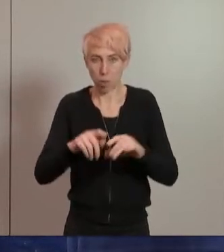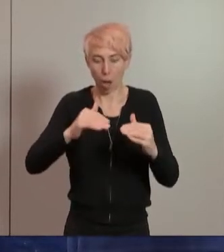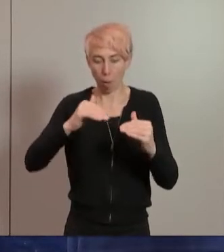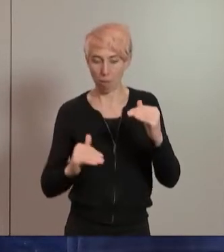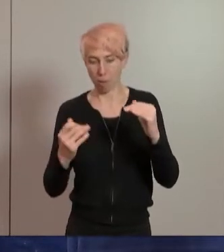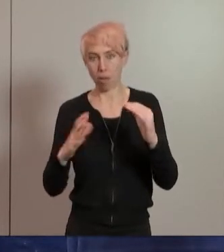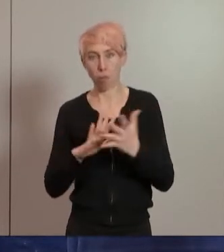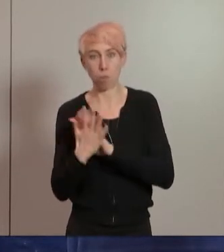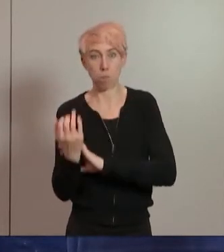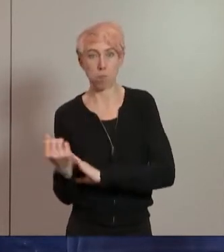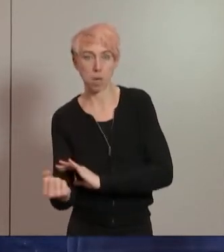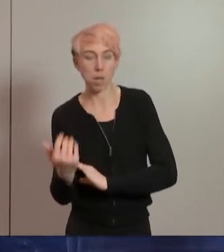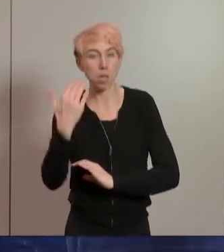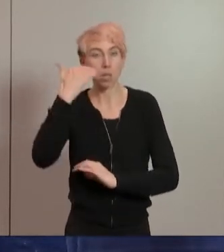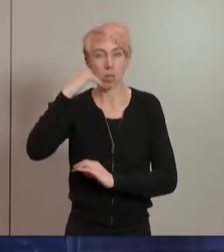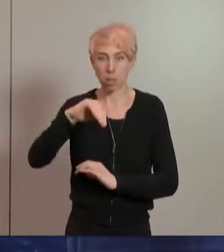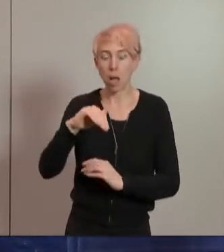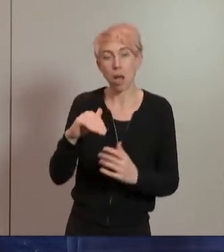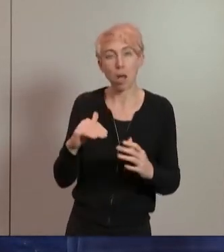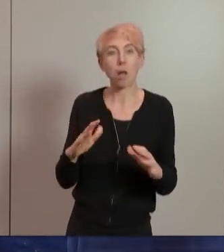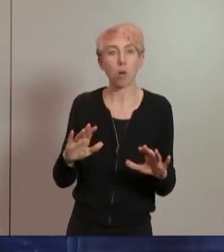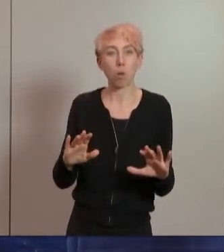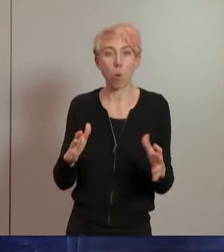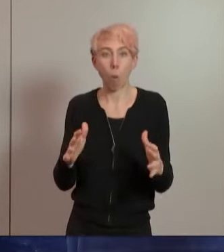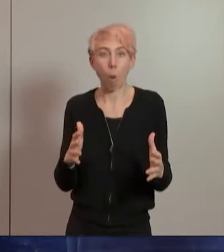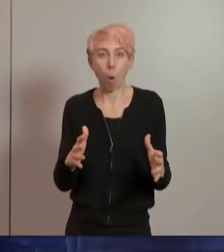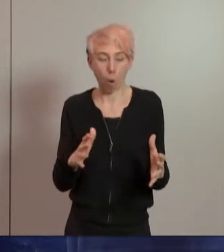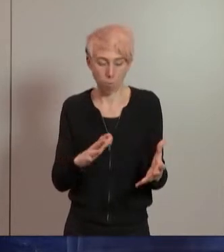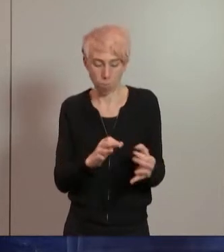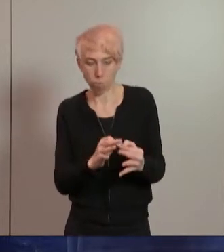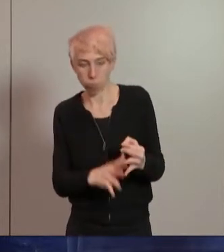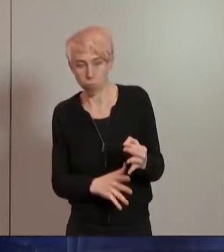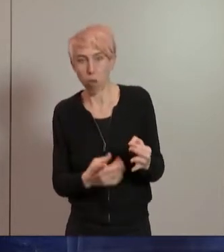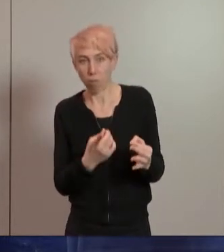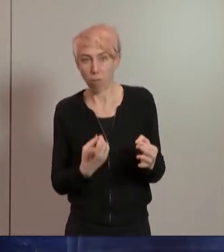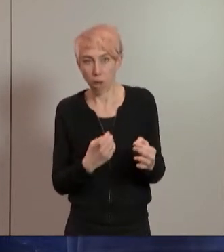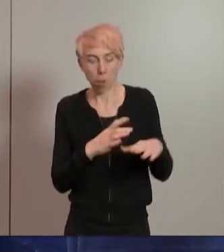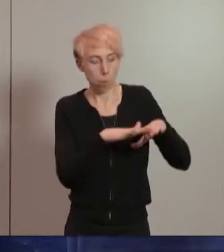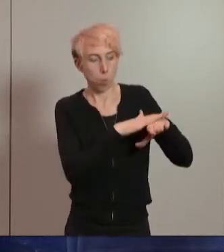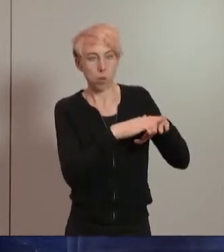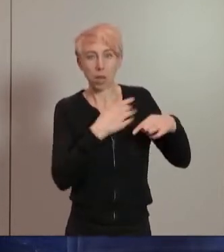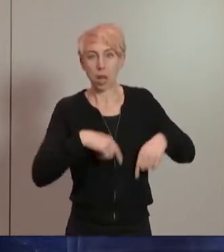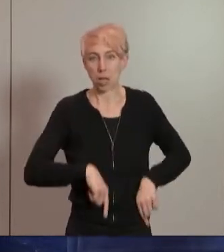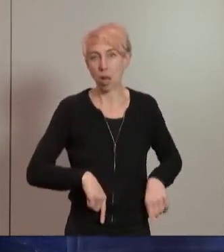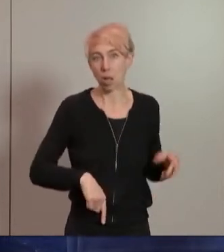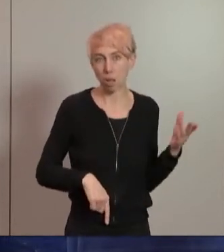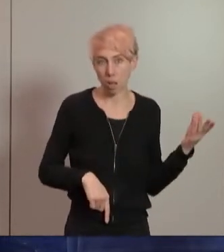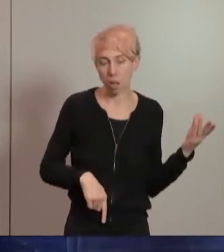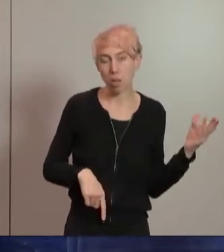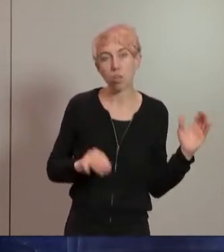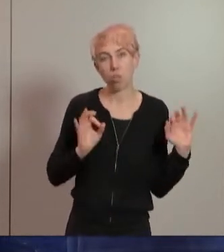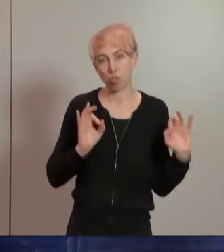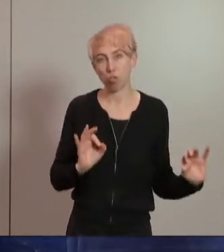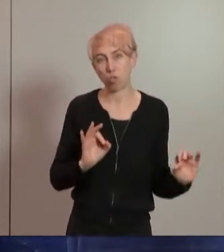savez comme moi qu'une bonne partie des réponses relève d'une politique de l'État, et qu'effectivement, dans